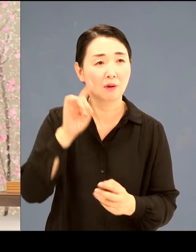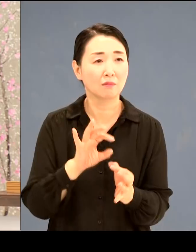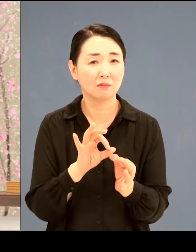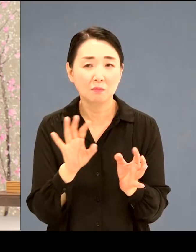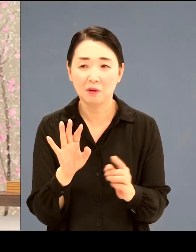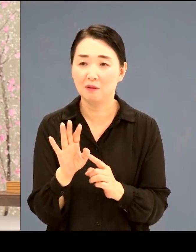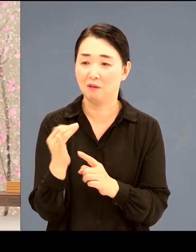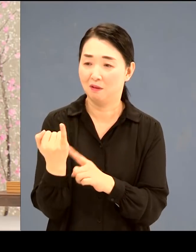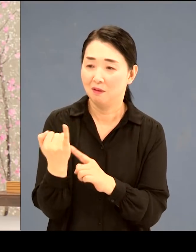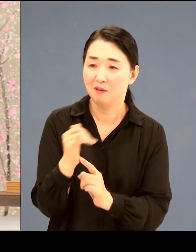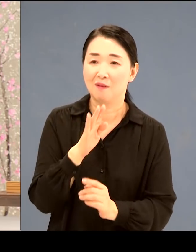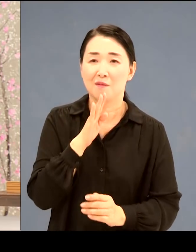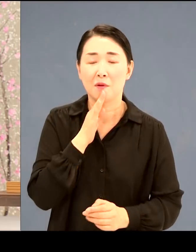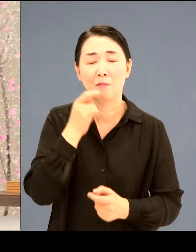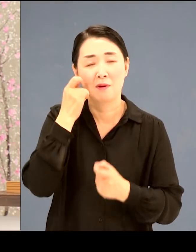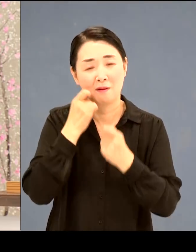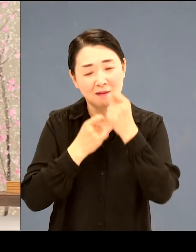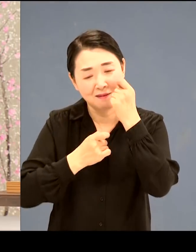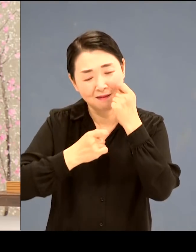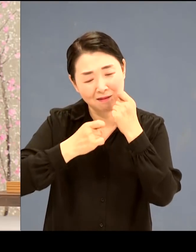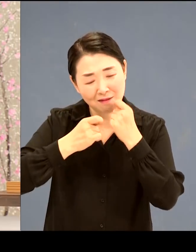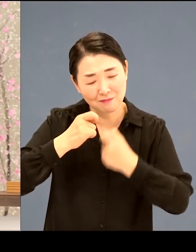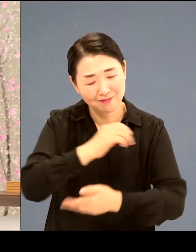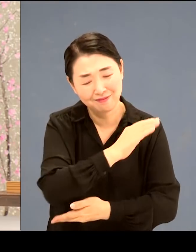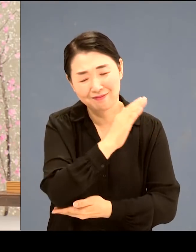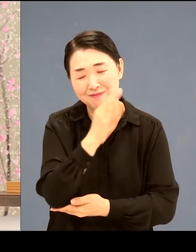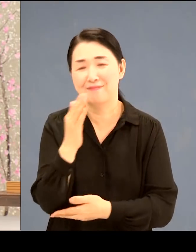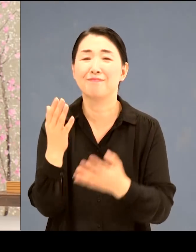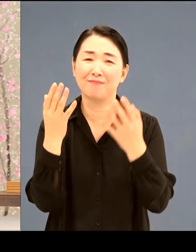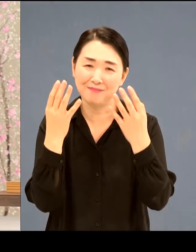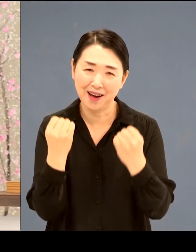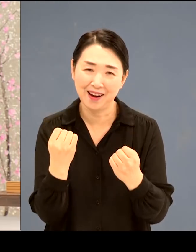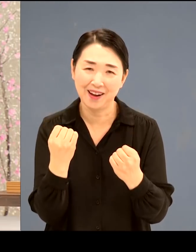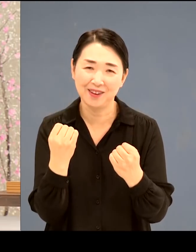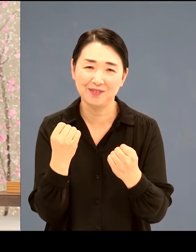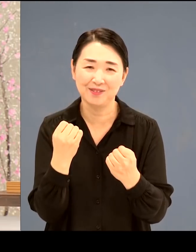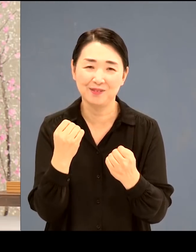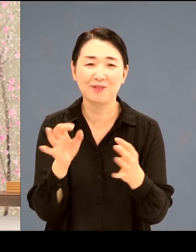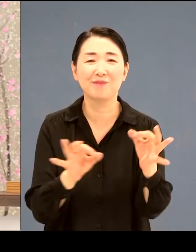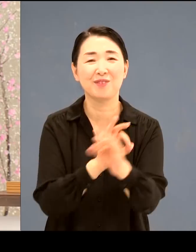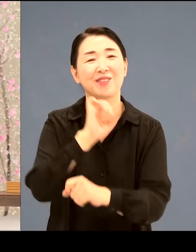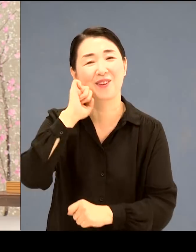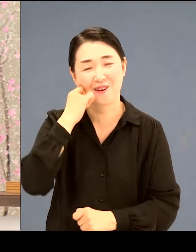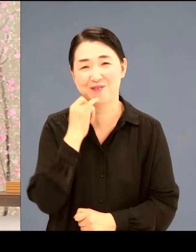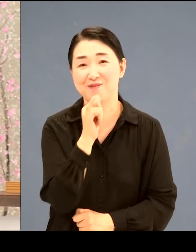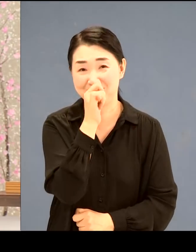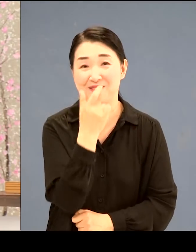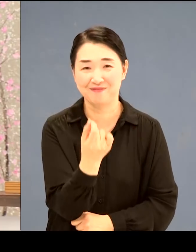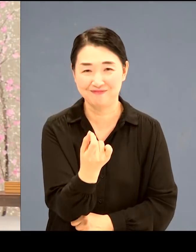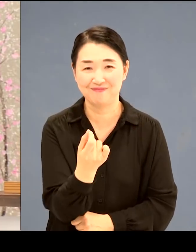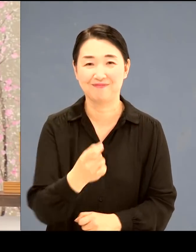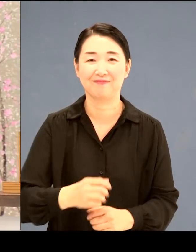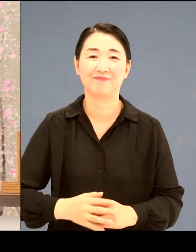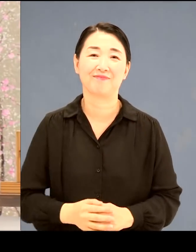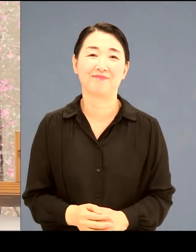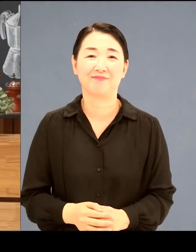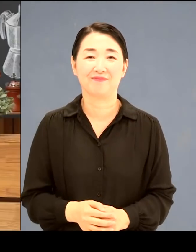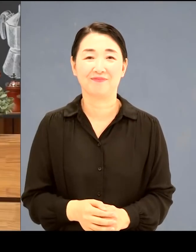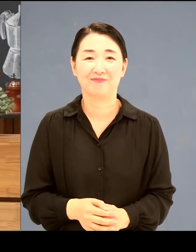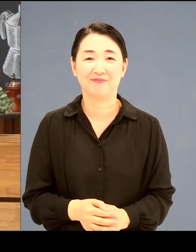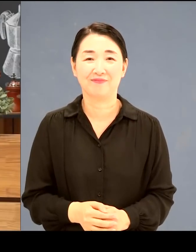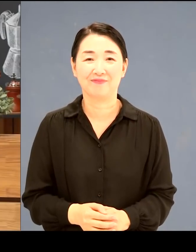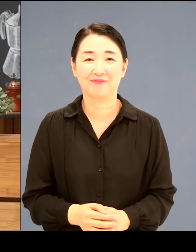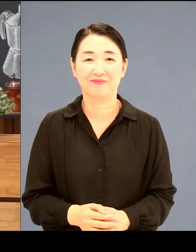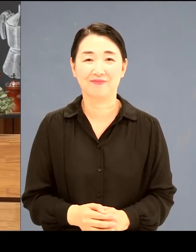아주 톡톡하게 눈물 쏙 빼면서 그 재정 훈련을 또 받고 계신다는 그런 사연을 오늘 아마 나눠주실 것